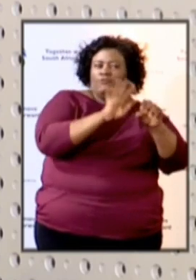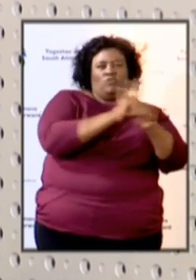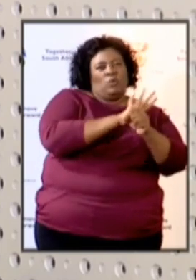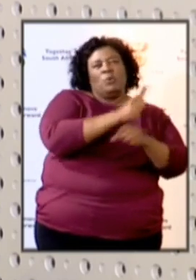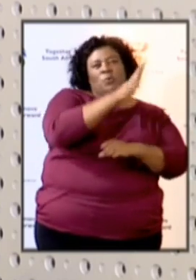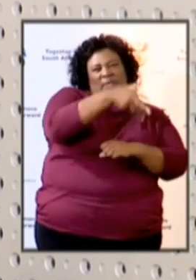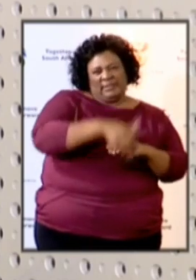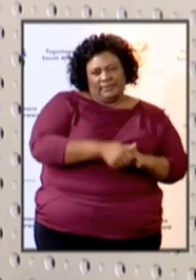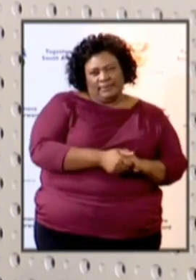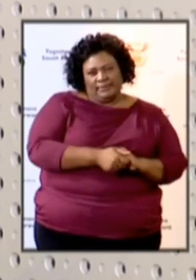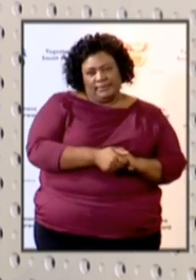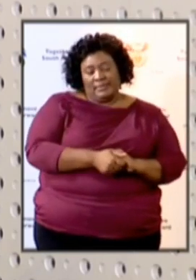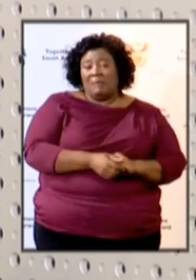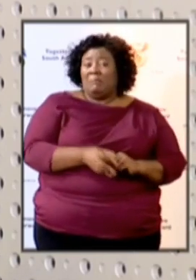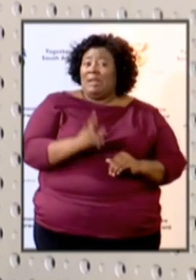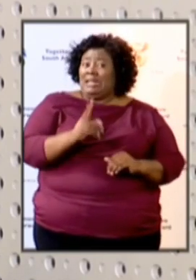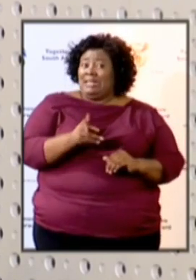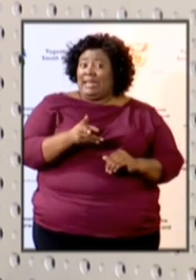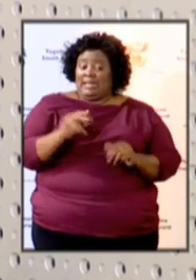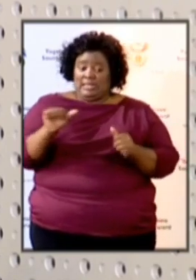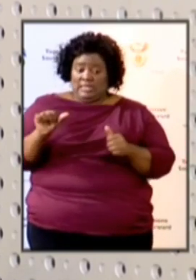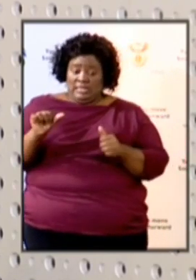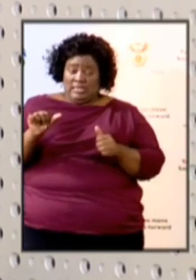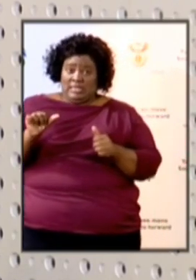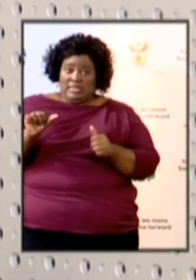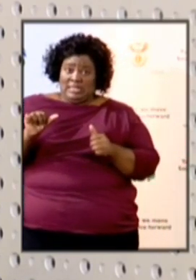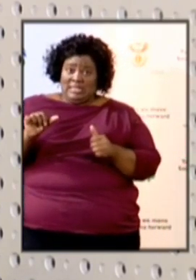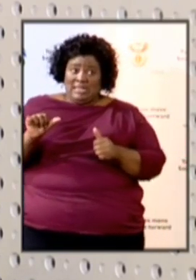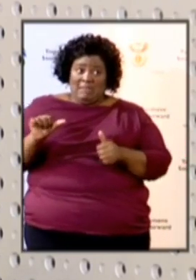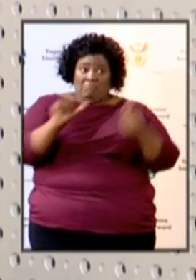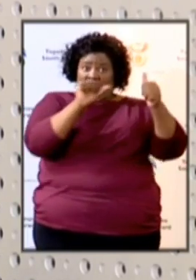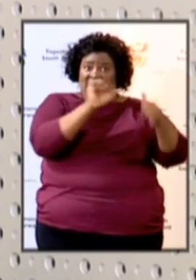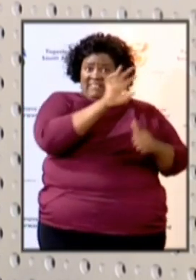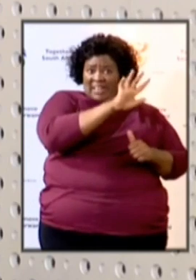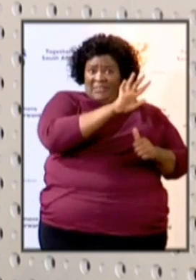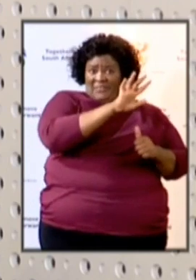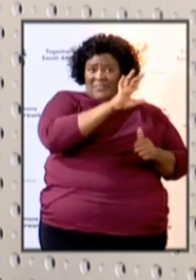5 kodwa futhi ukubuyela ku 5 kuyingozi ngoba kungenza ukuthi